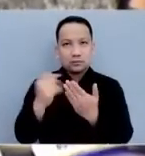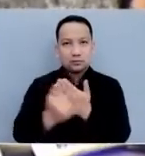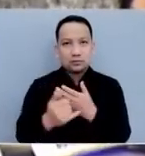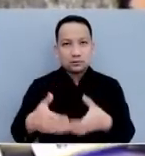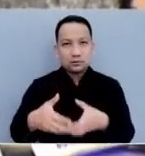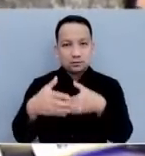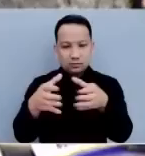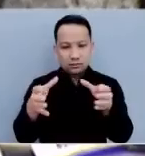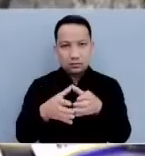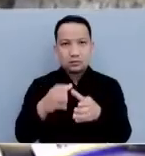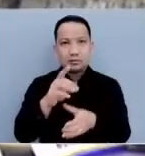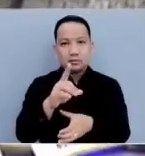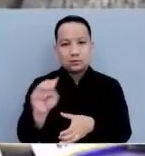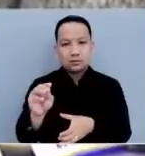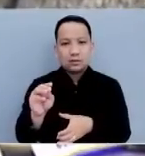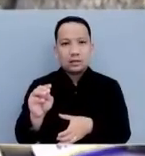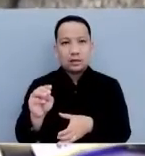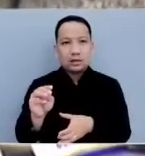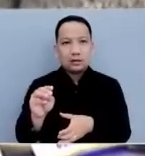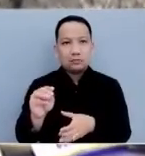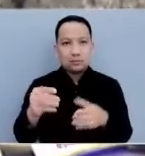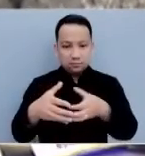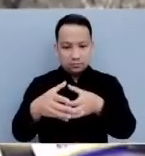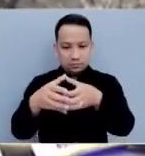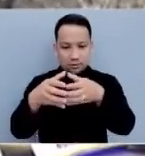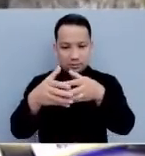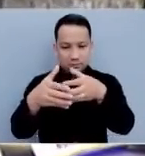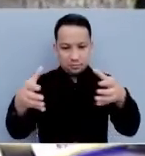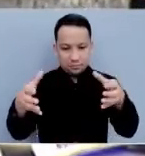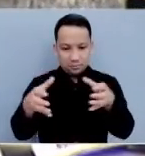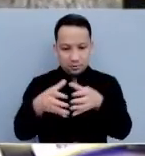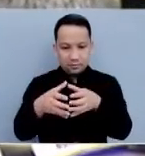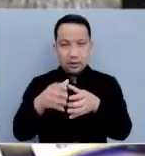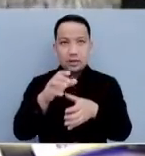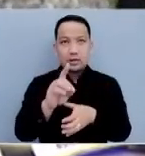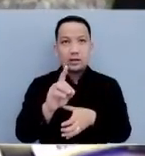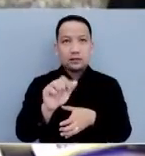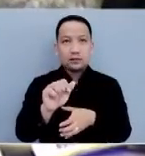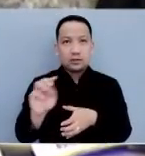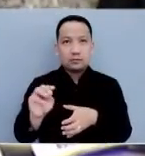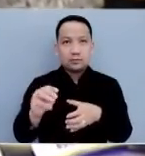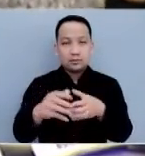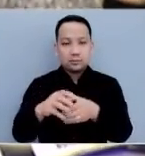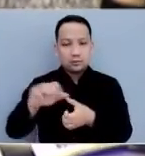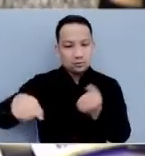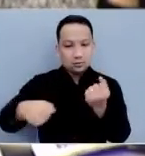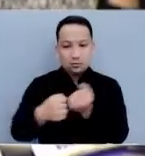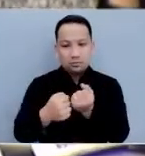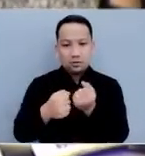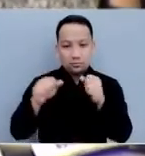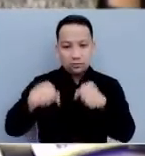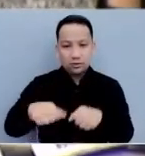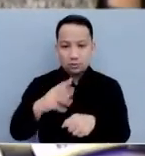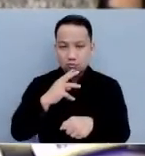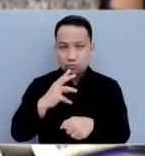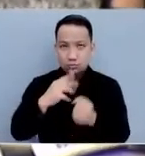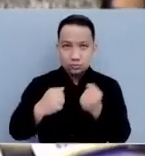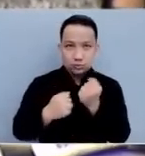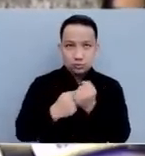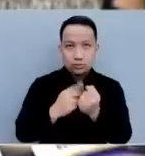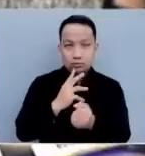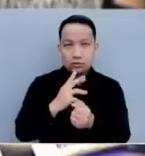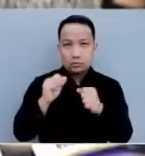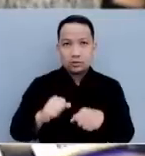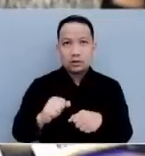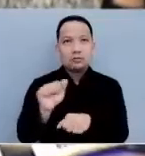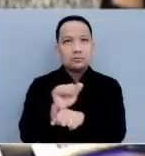a multi-purpose dam. And aside from being a potential source of domestic and irrigation water, it is